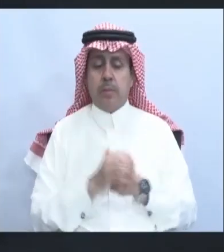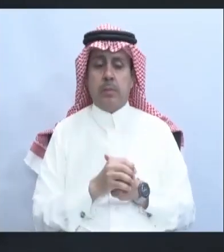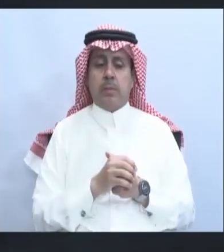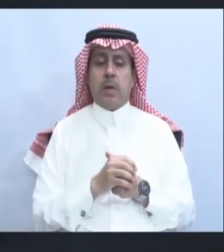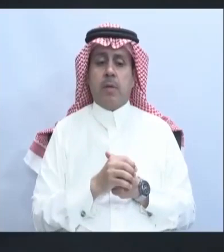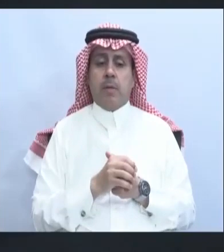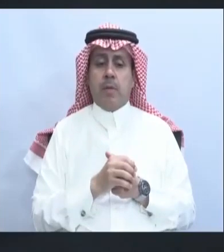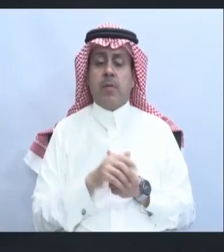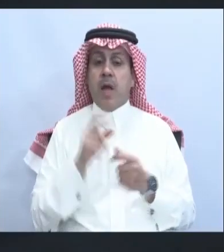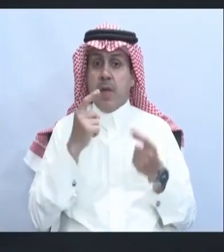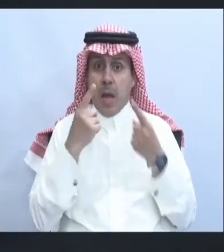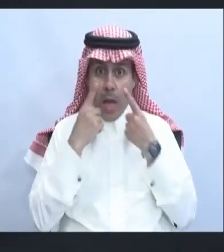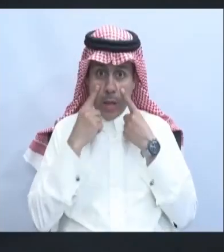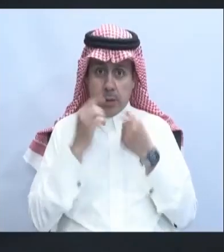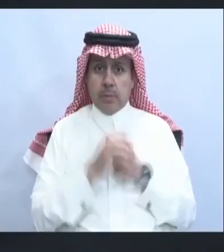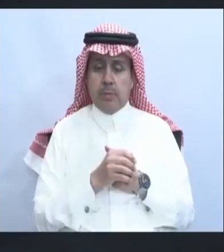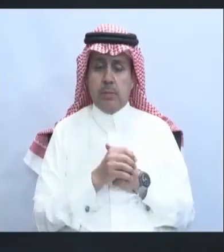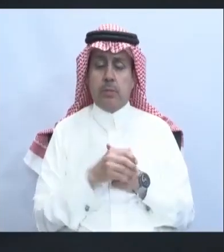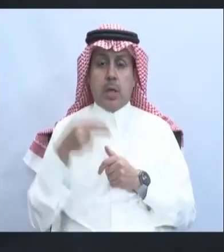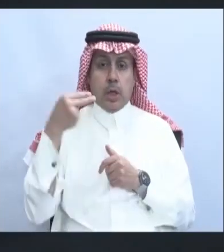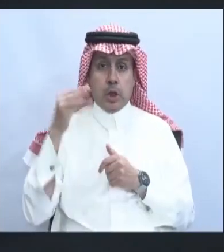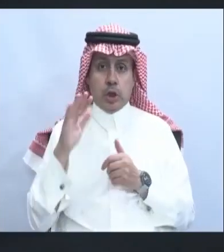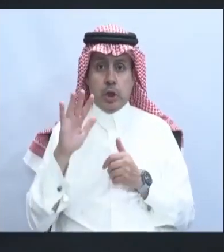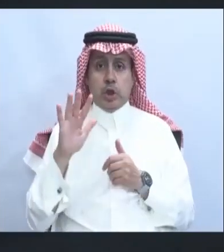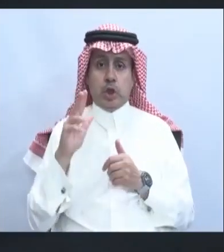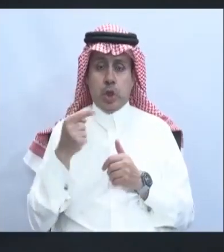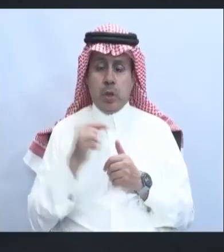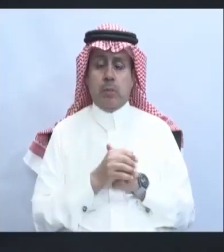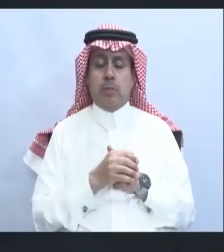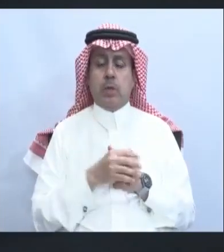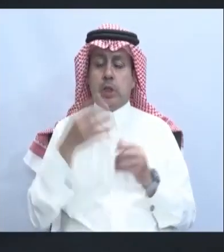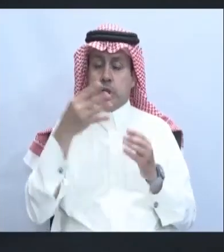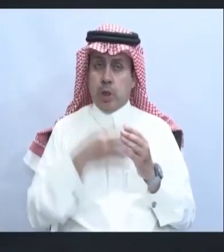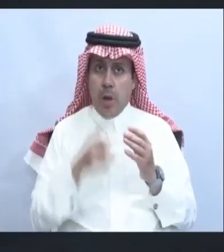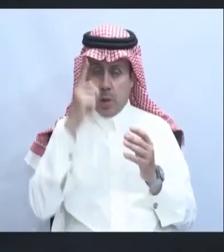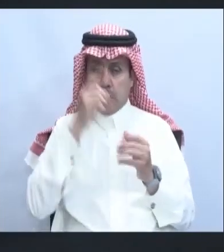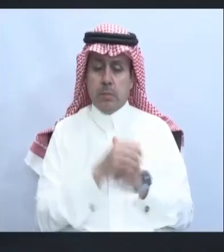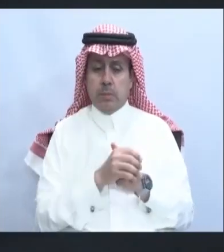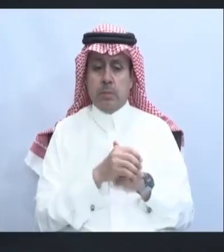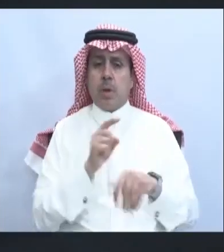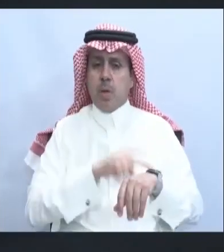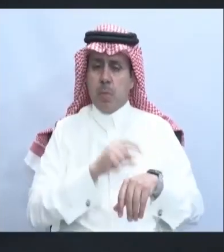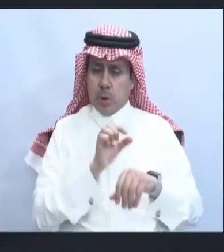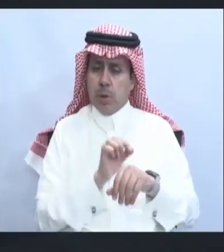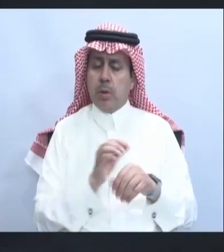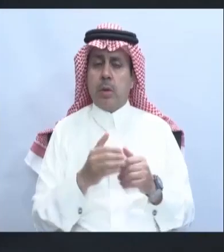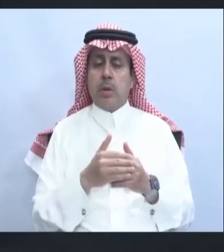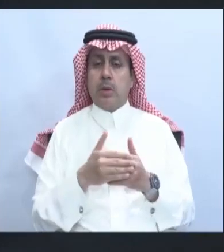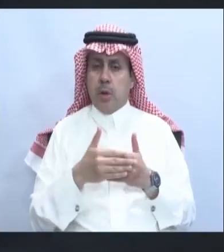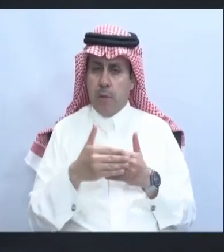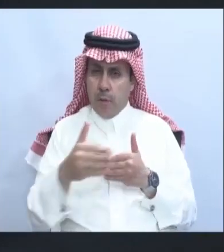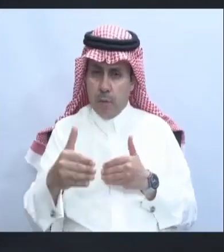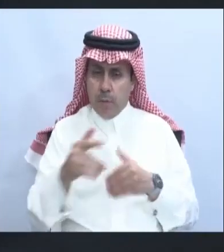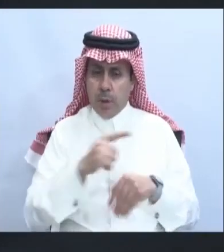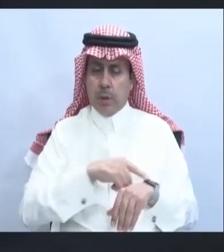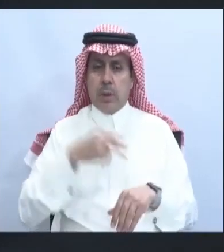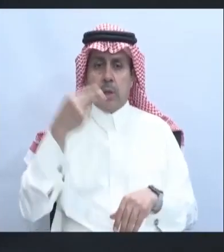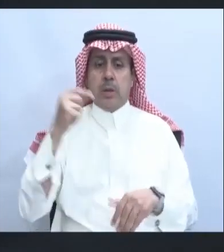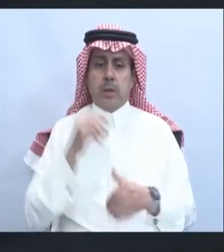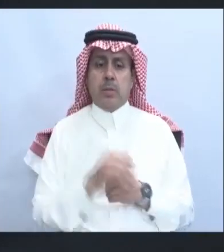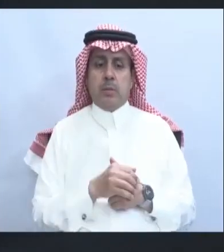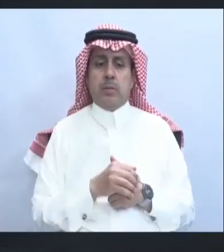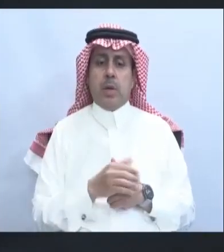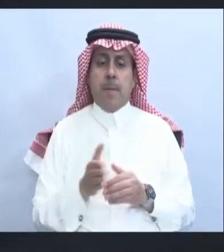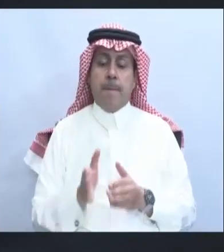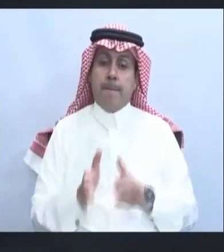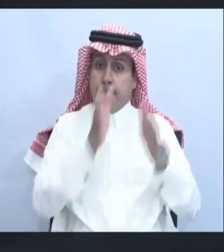هذا هذه الحياه وهذه العشره جعل الشارع الحكيم هذه المده التي تعتدها المراه بعد